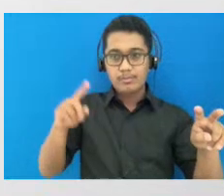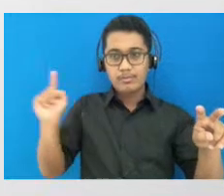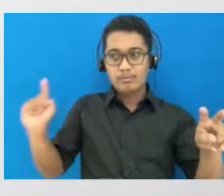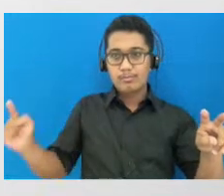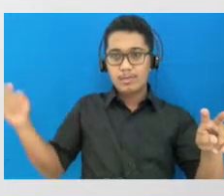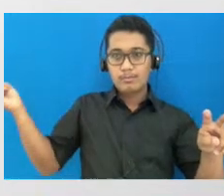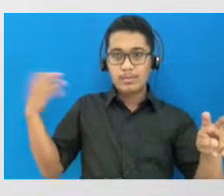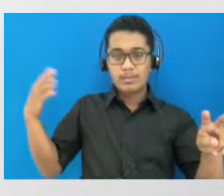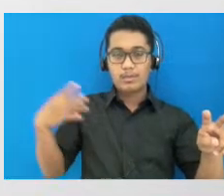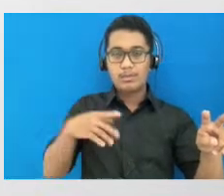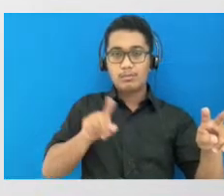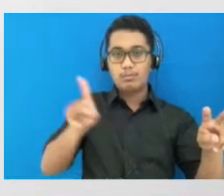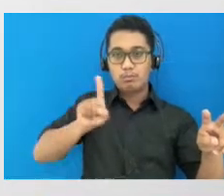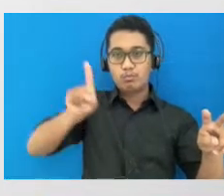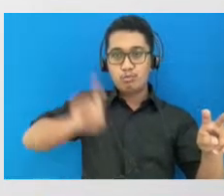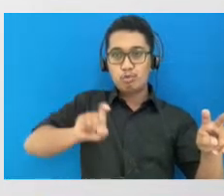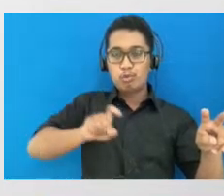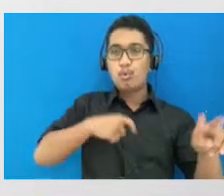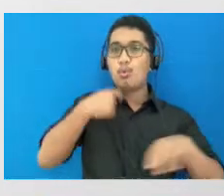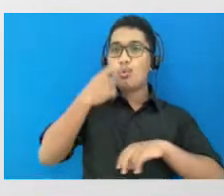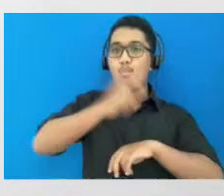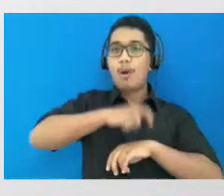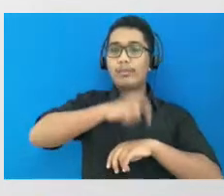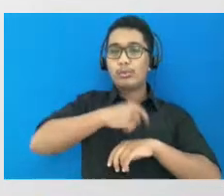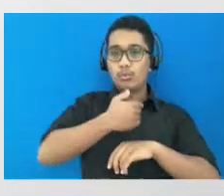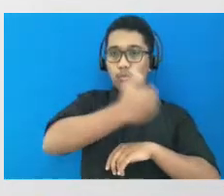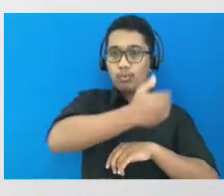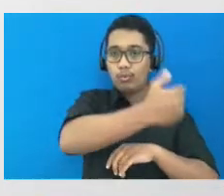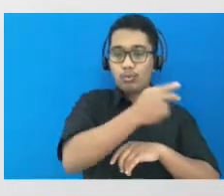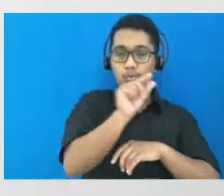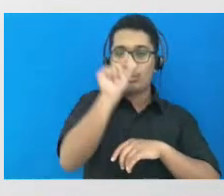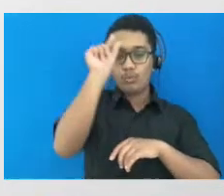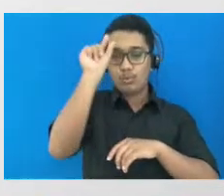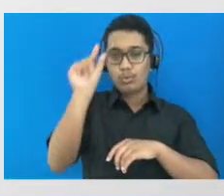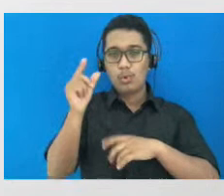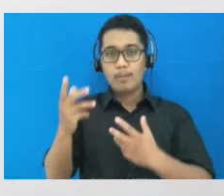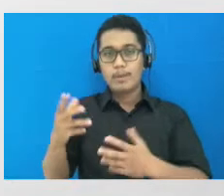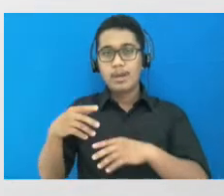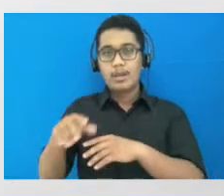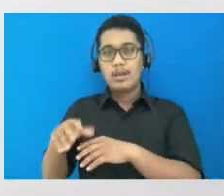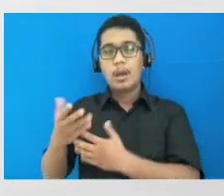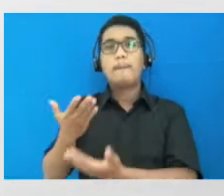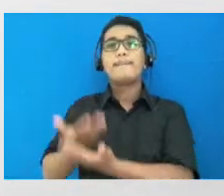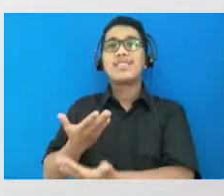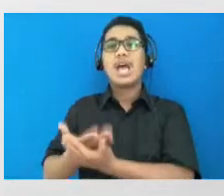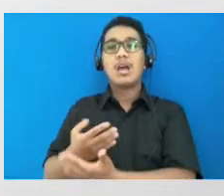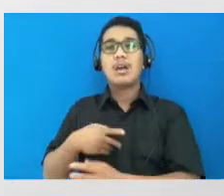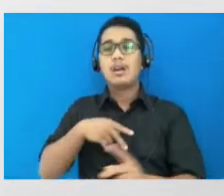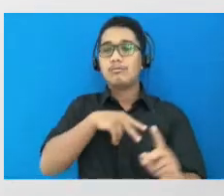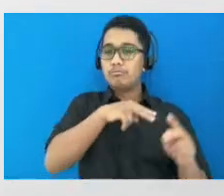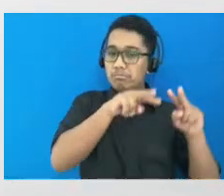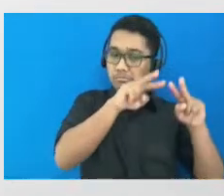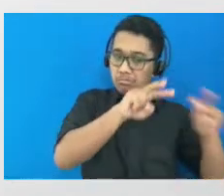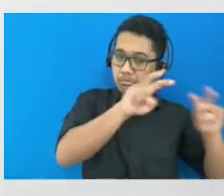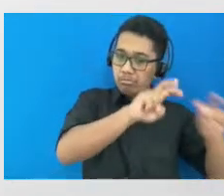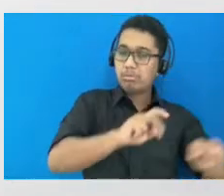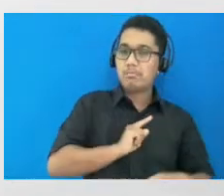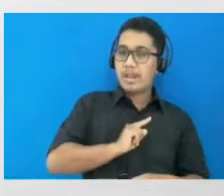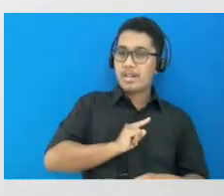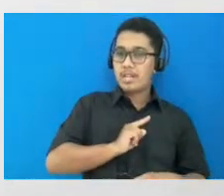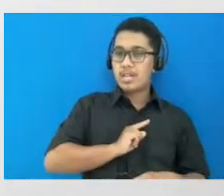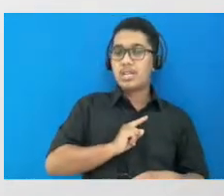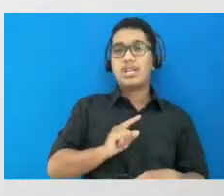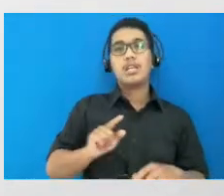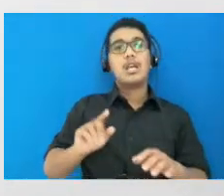jam reasonable bagi penyelenggara sistem elektronik untuk meminta pemeriksaan mandiri selama 7 bulan. Kalau seandainya